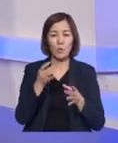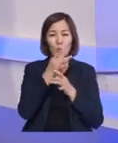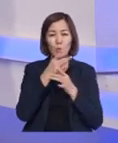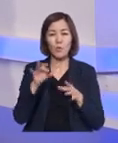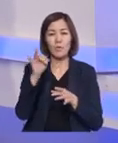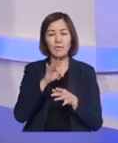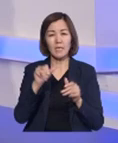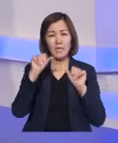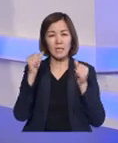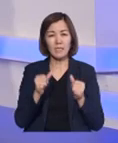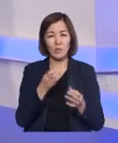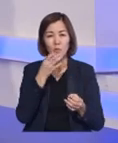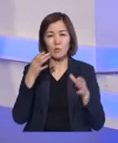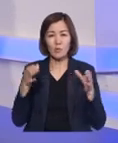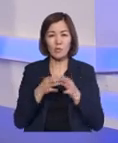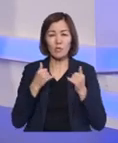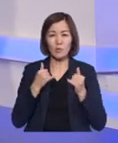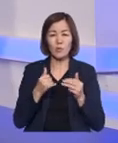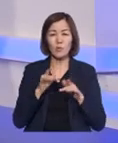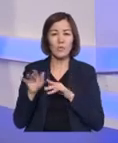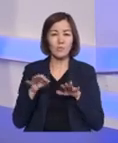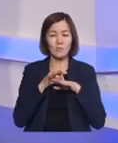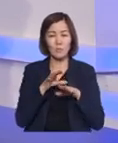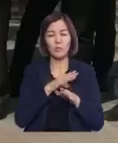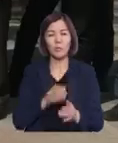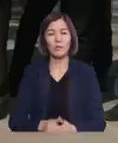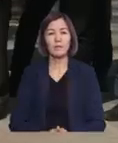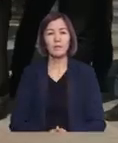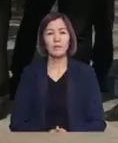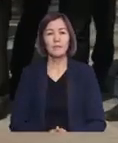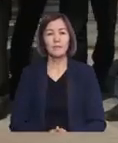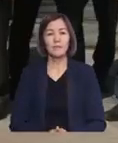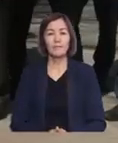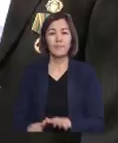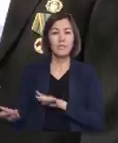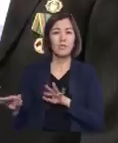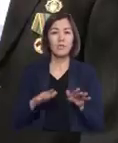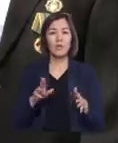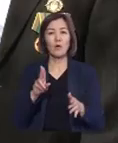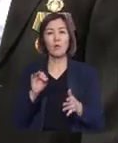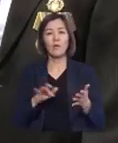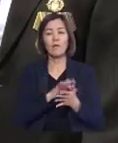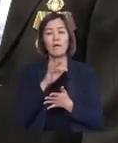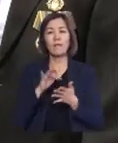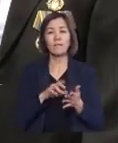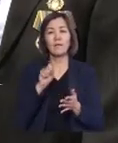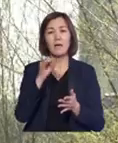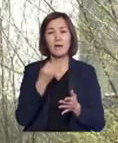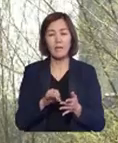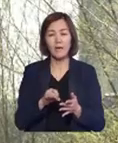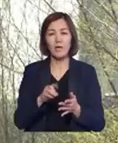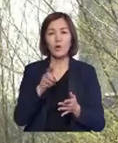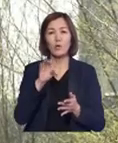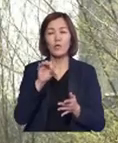мәдени тарихи ескерткіштерге гүл шоқтарын қою рәсімі өтті. Шара Қонаев қаласындағы Абай Құнанбаевтың ескерткіші